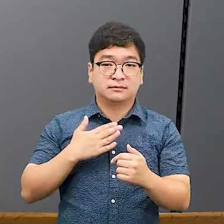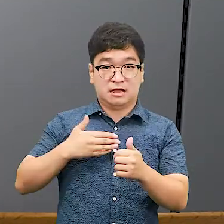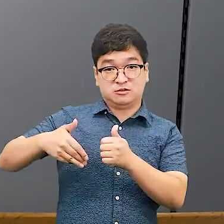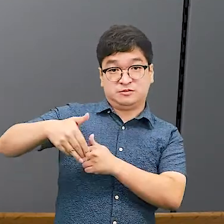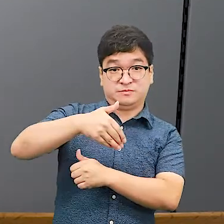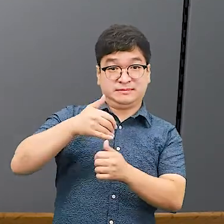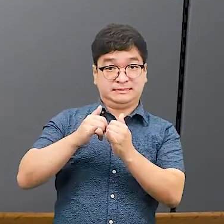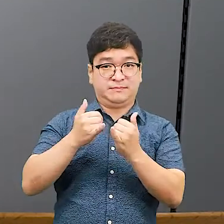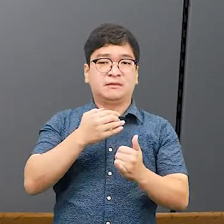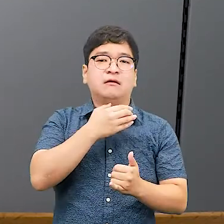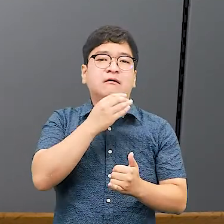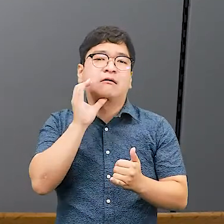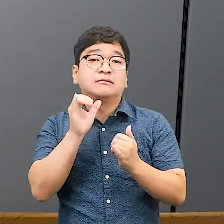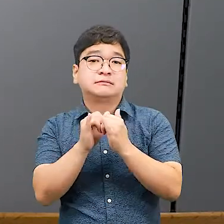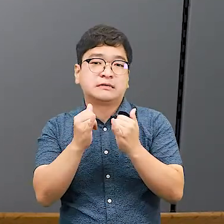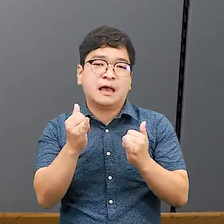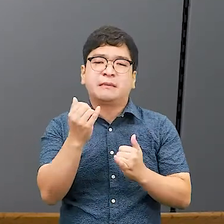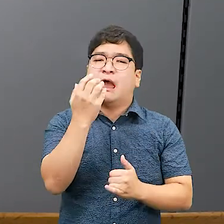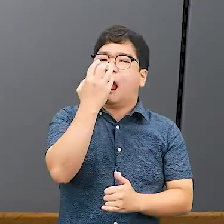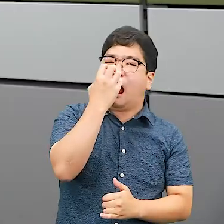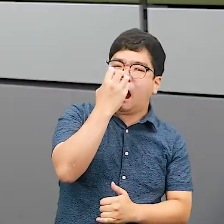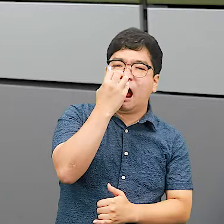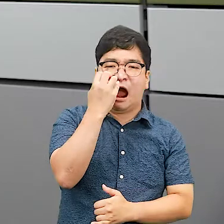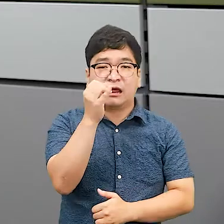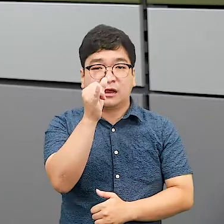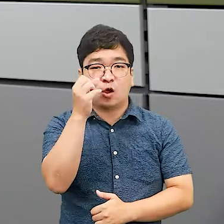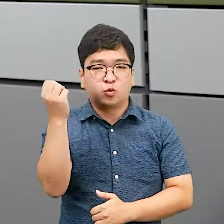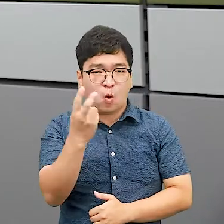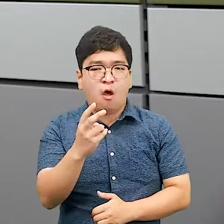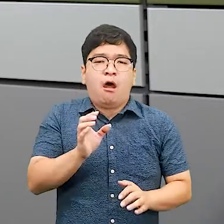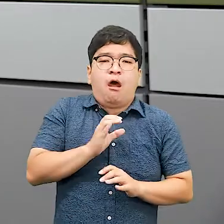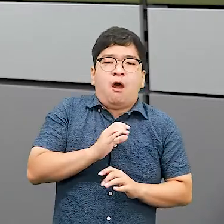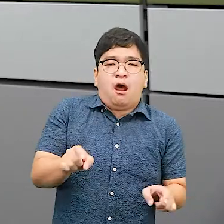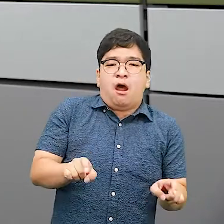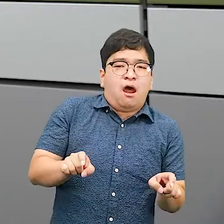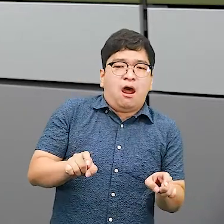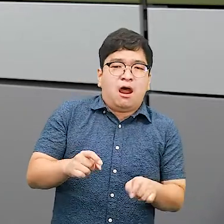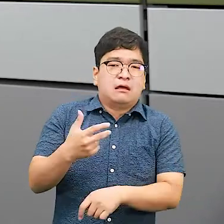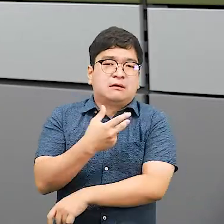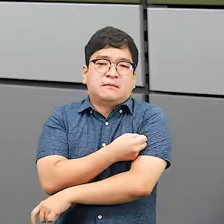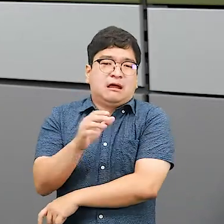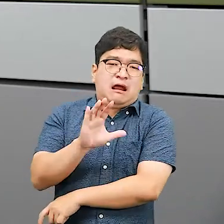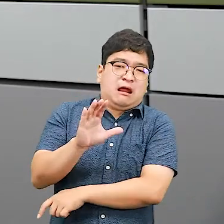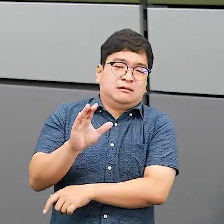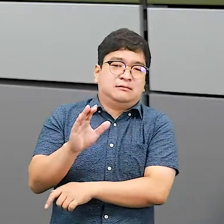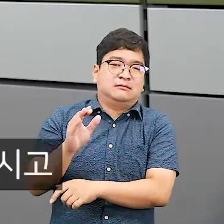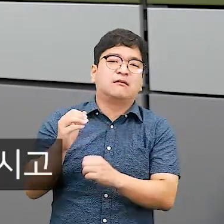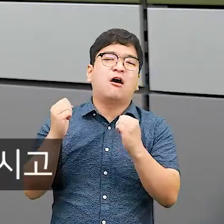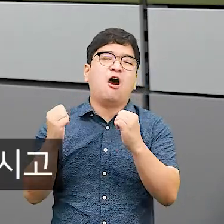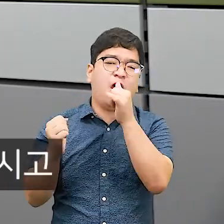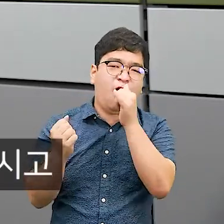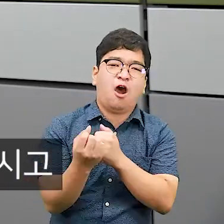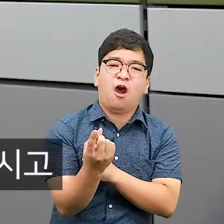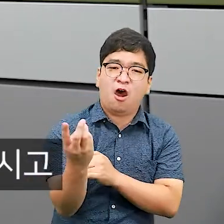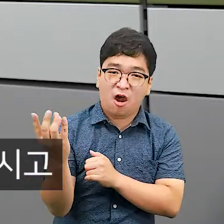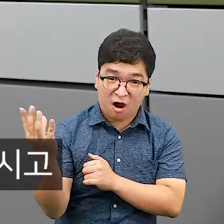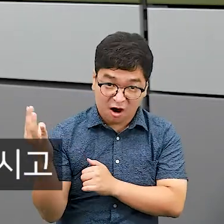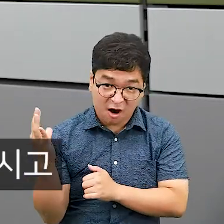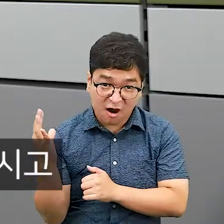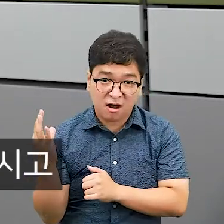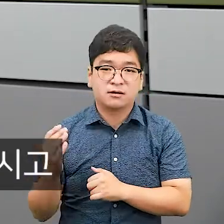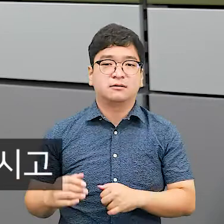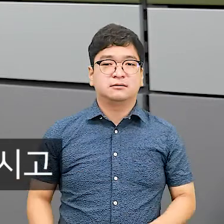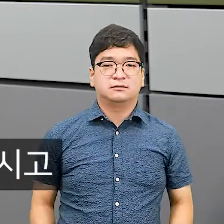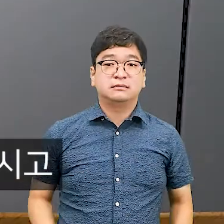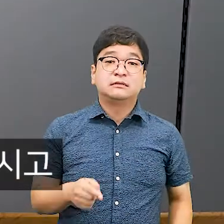제 주변에 보면 연세 드신 분들이 무서워서 안 받으시는 분이 아직 계시더라고요. 그러니까 그런 분들도